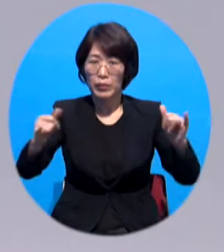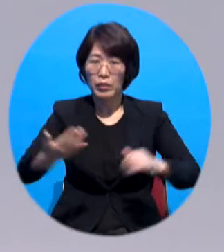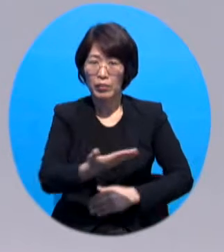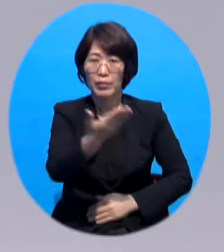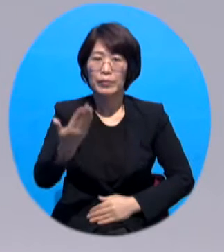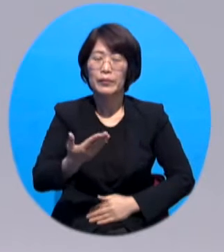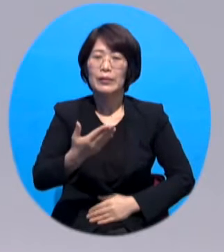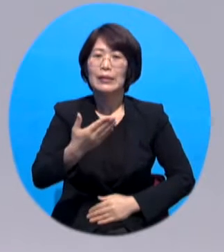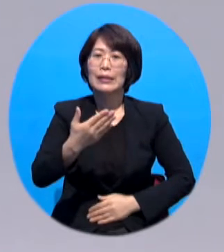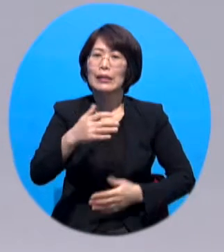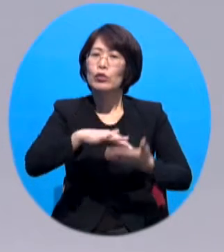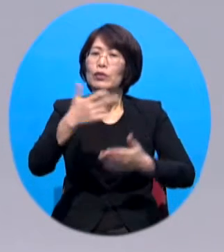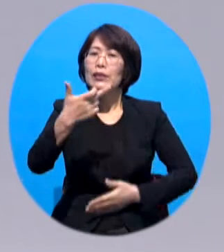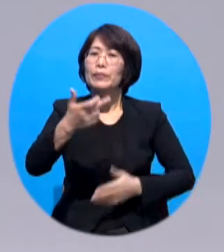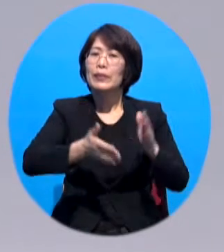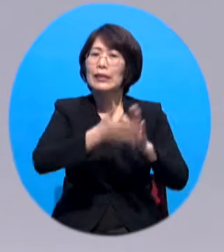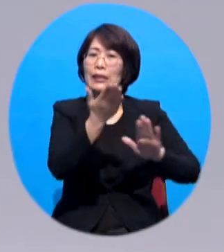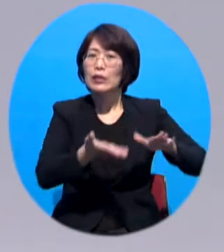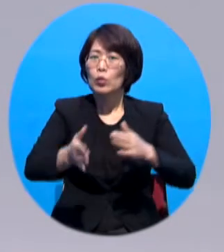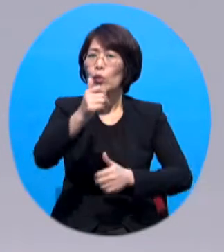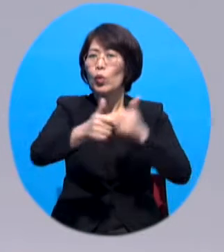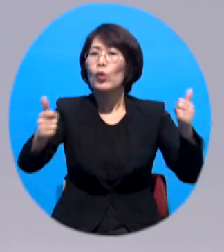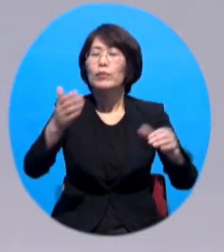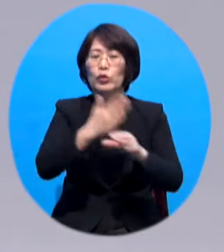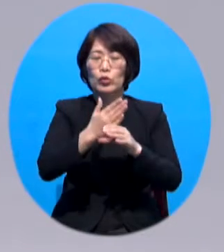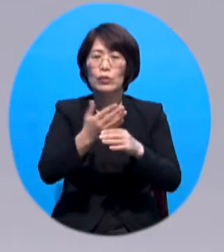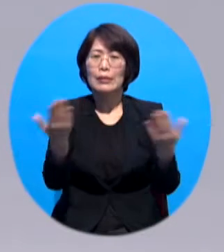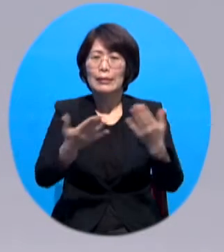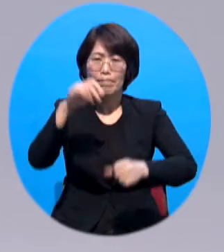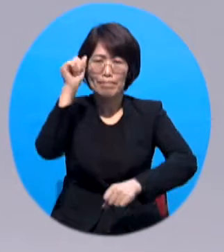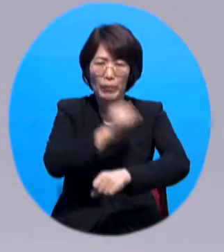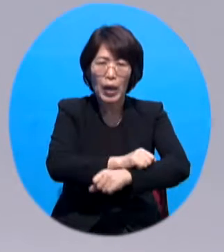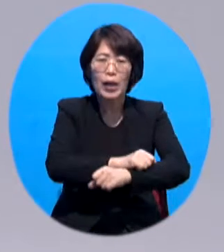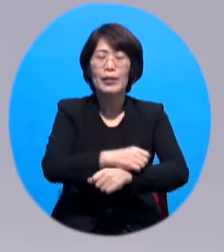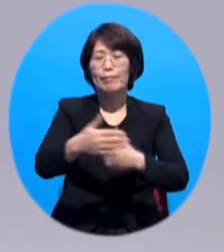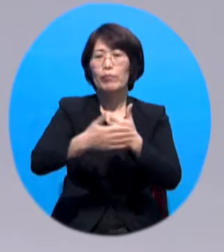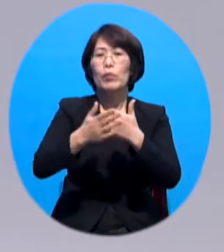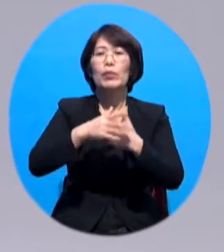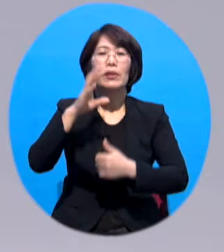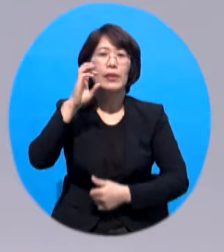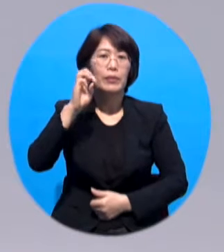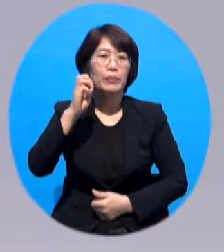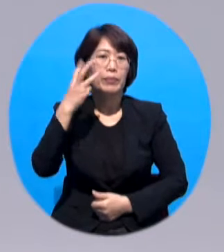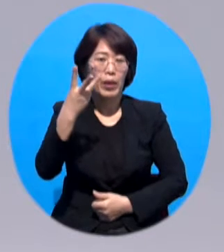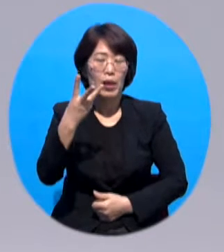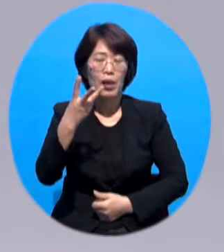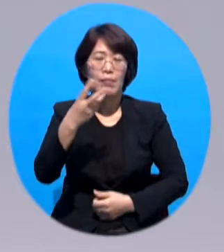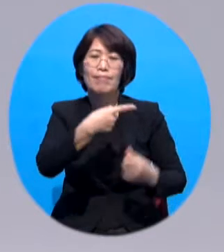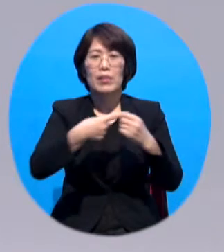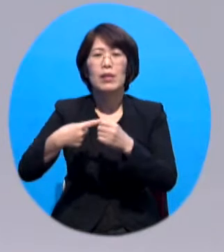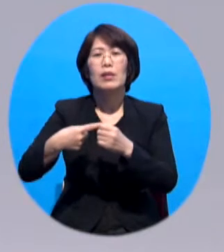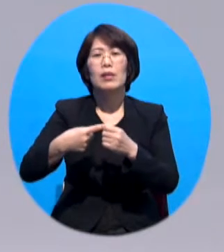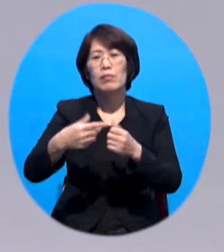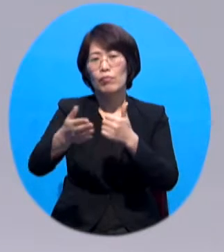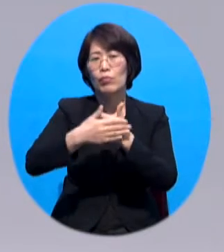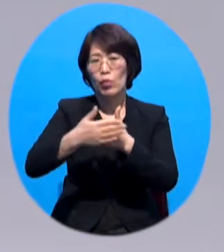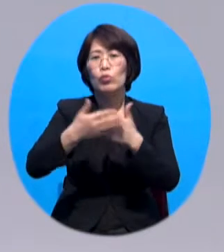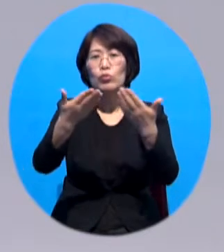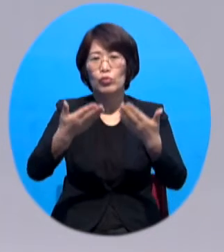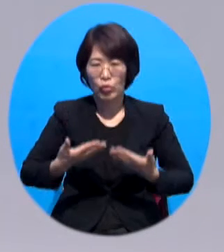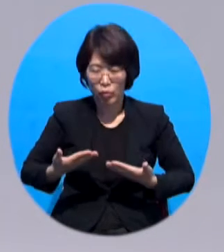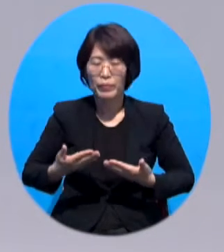17개 시 도 교육감 중에서 업무수행 지지도 면에서 33개월 이라고 하는 성어를